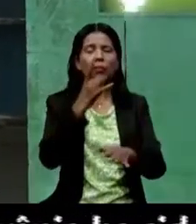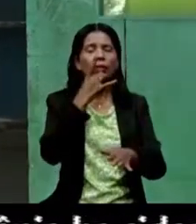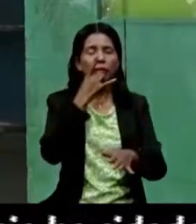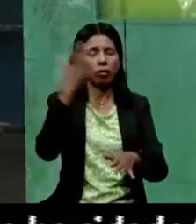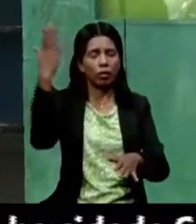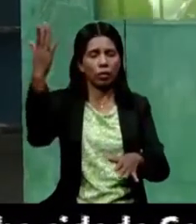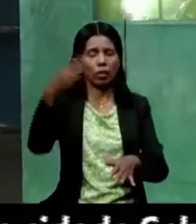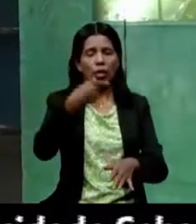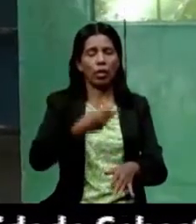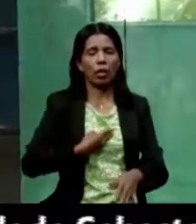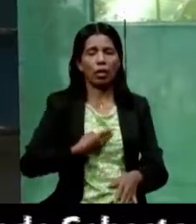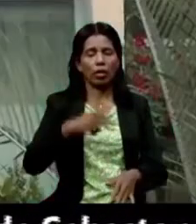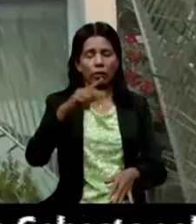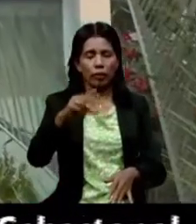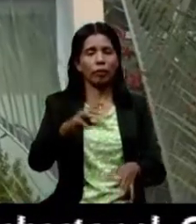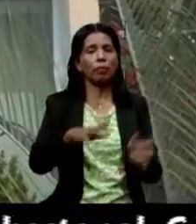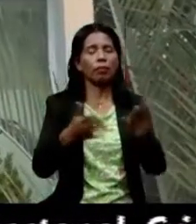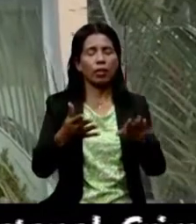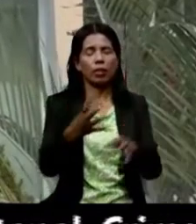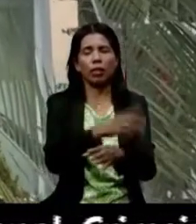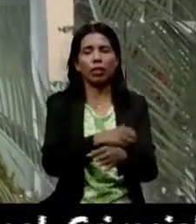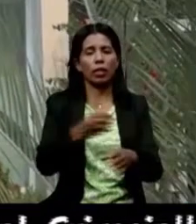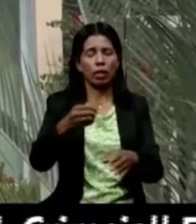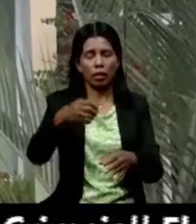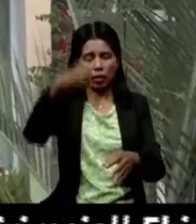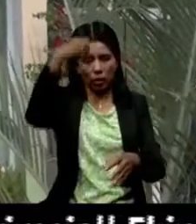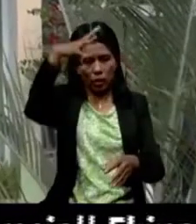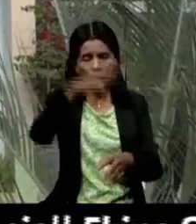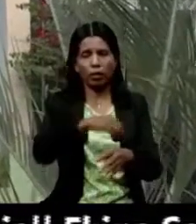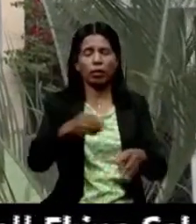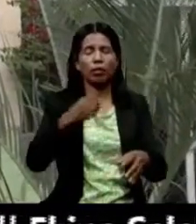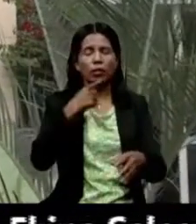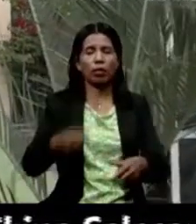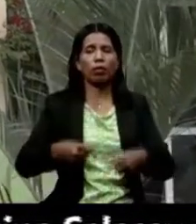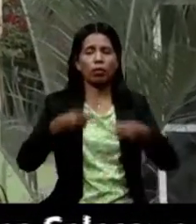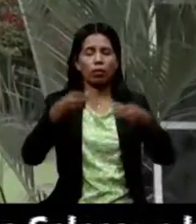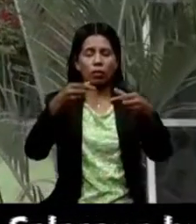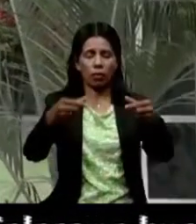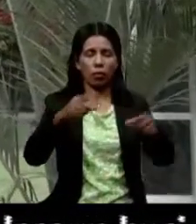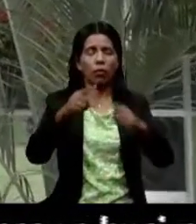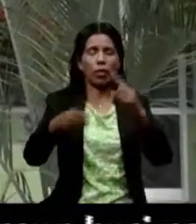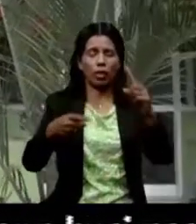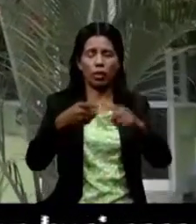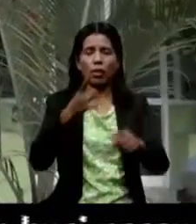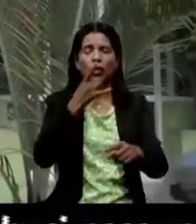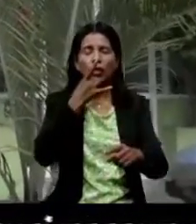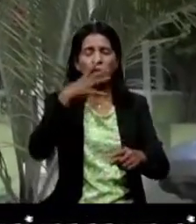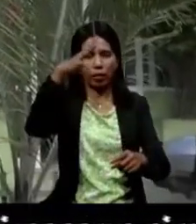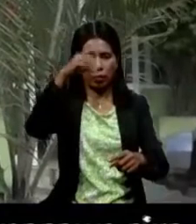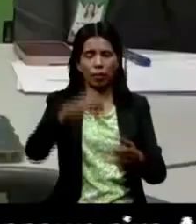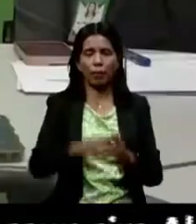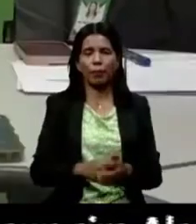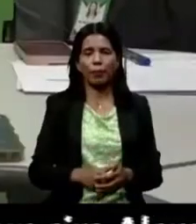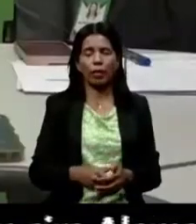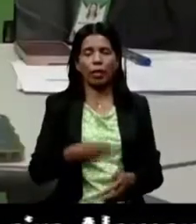iha NGV mate lakan, ne lalos, tama Hospital Nasional iha jarador nebe belefornes elektrisidade banghira ahi mate. HNGB la